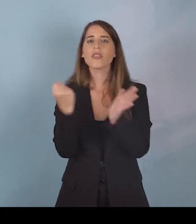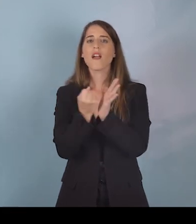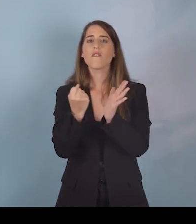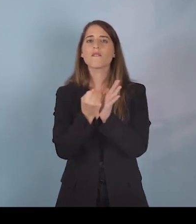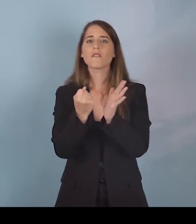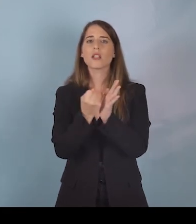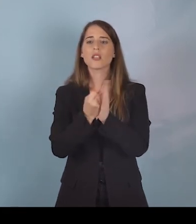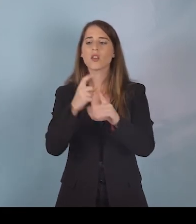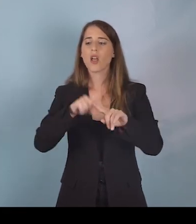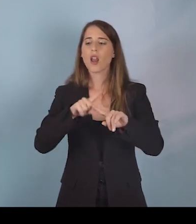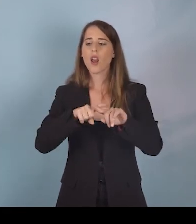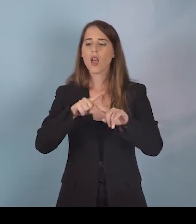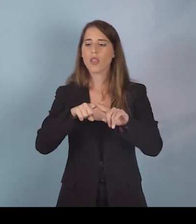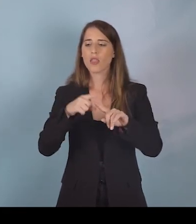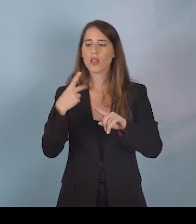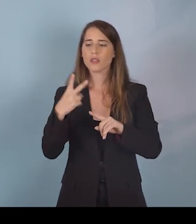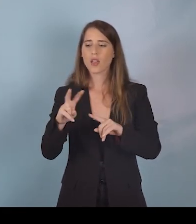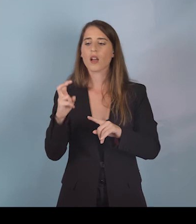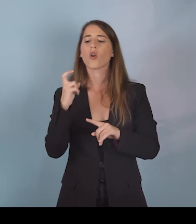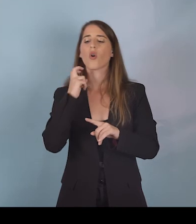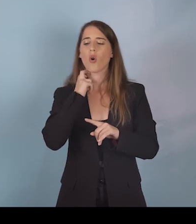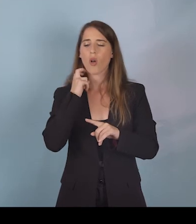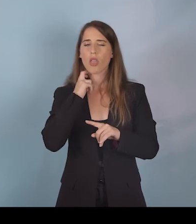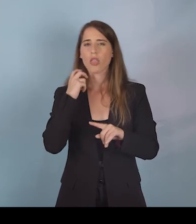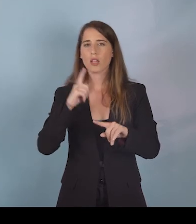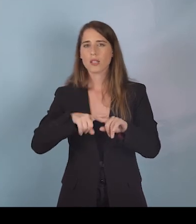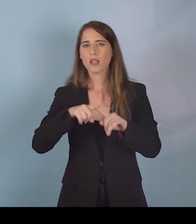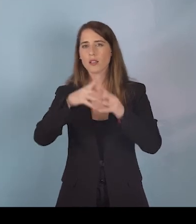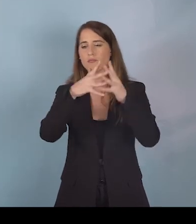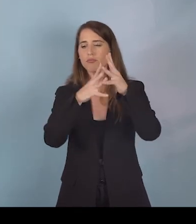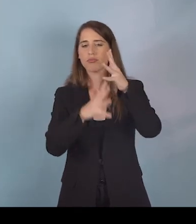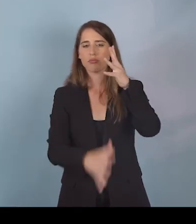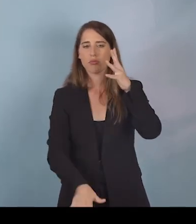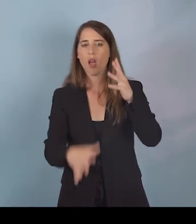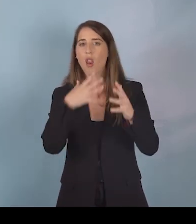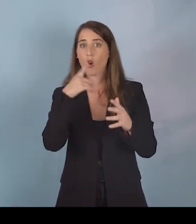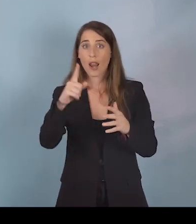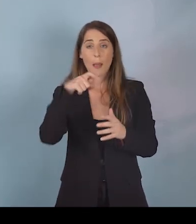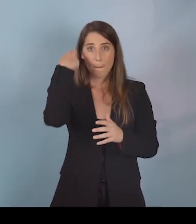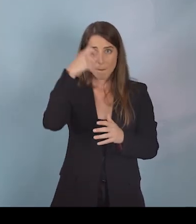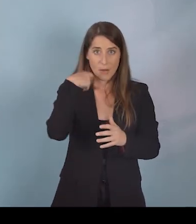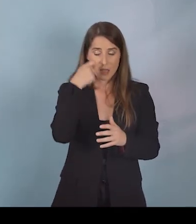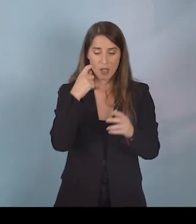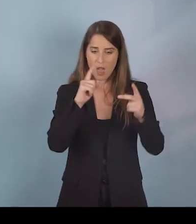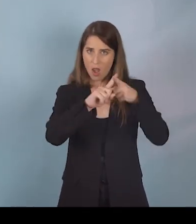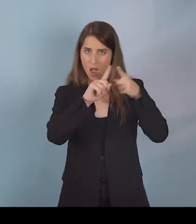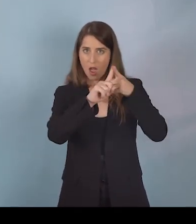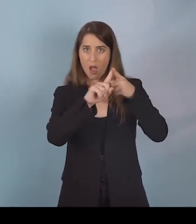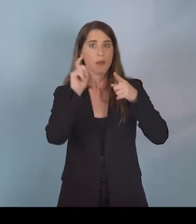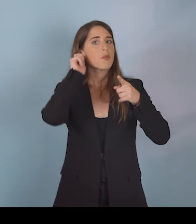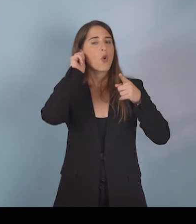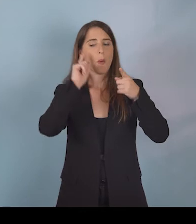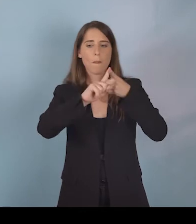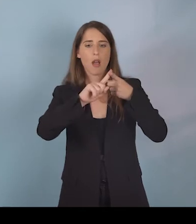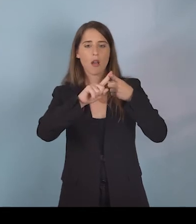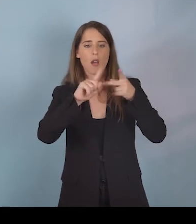παιδάκι θα μπορούσε να έχει όντως το διαβατήριο, το ελληνικό, μια που το πιστοποιητικό